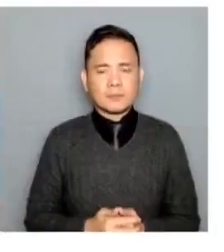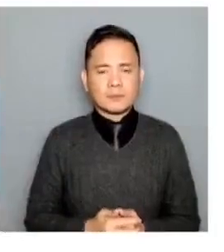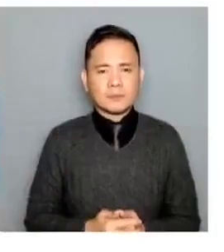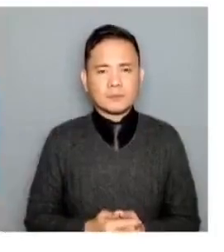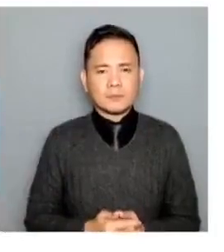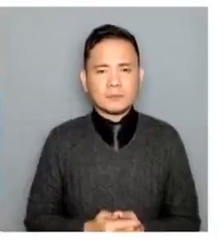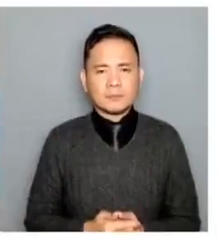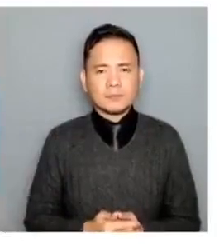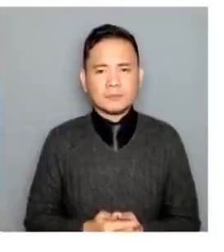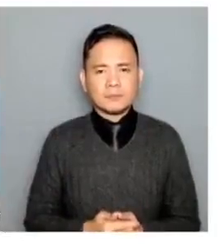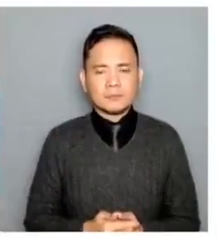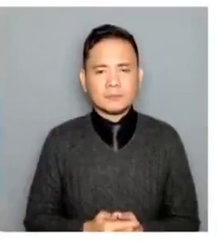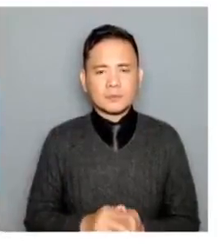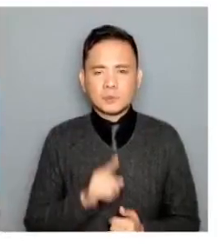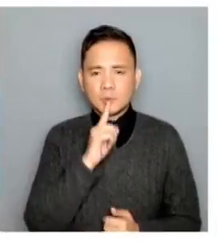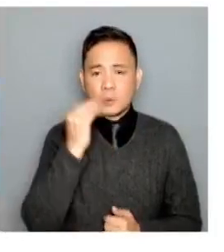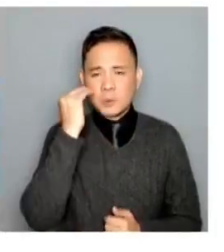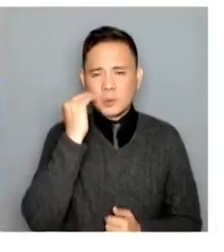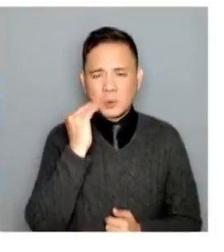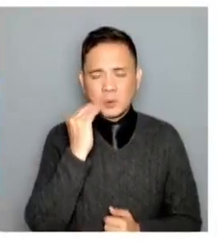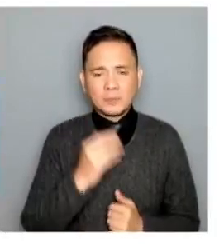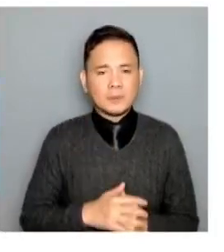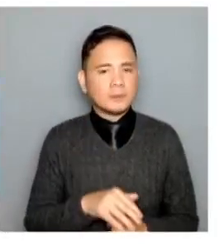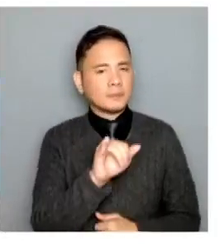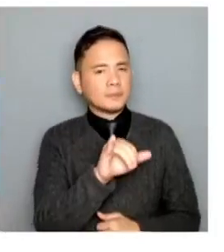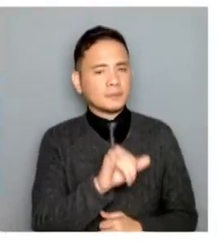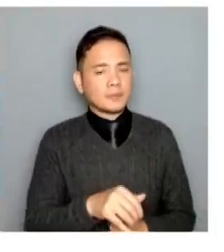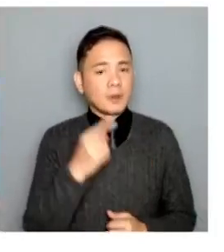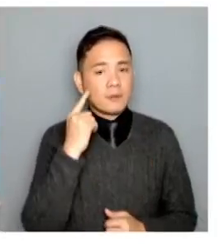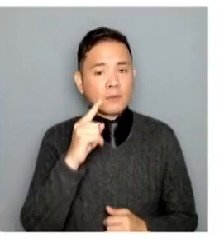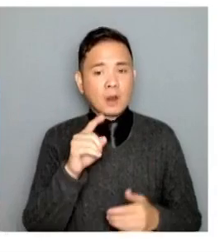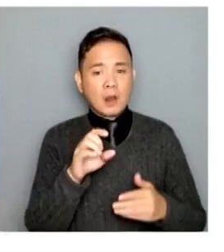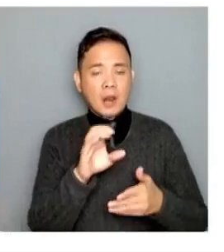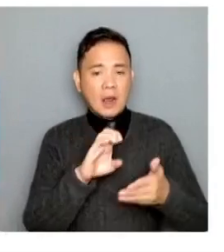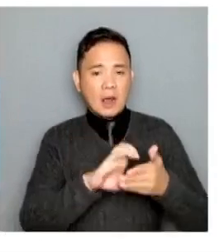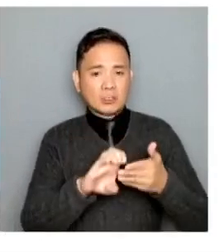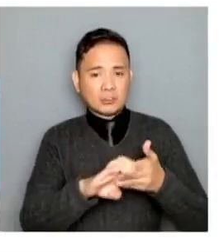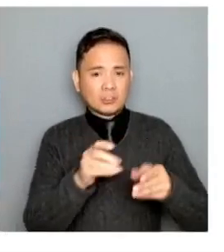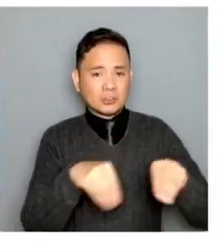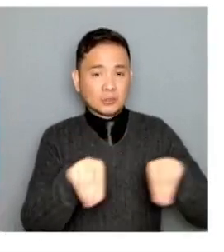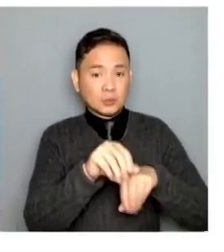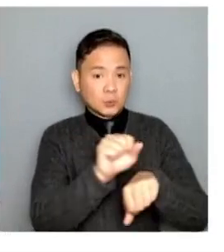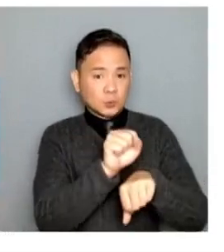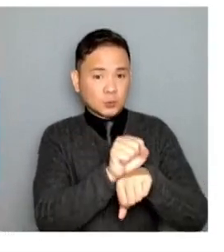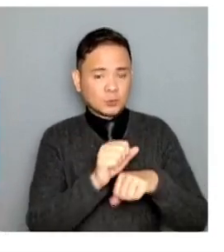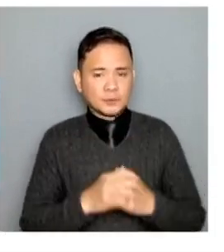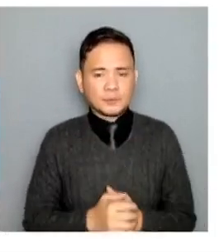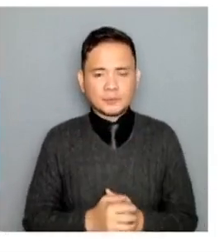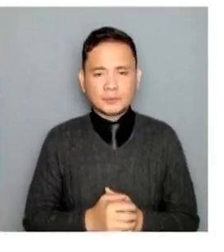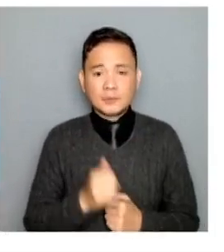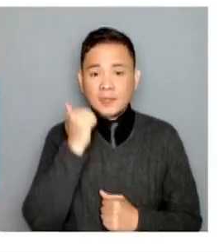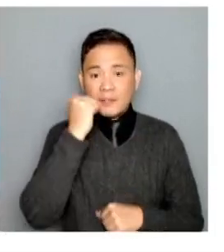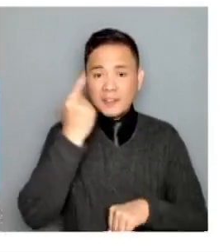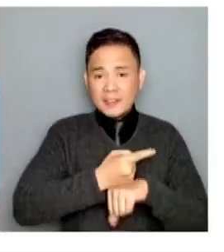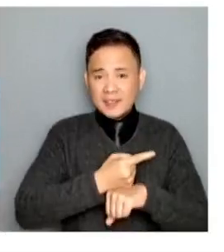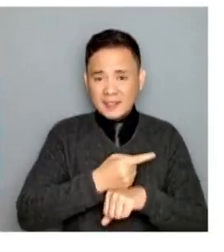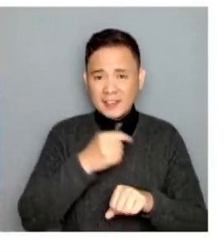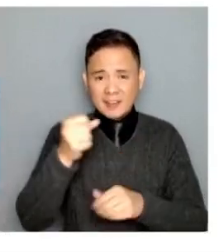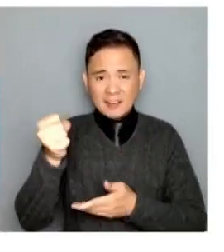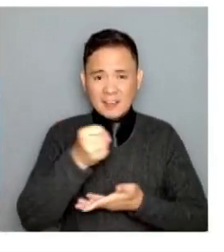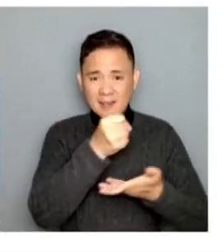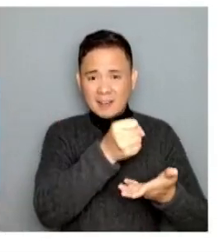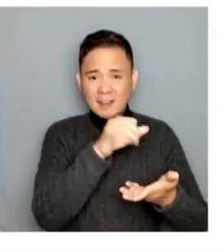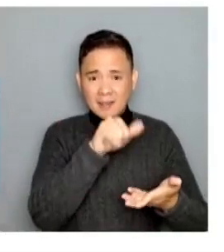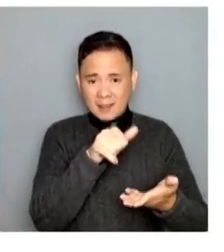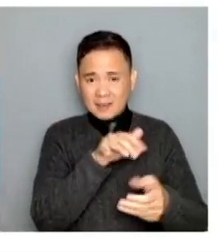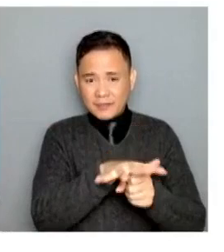Mm-mm. Balik tayo dun sa cash for work, no, Mayor? Yung mga binibigay, yes, po sila sa kanila ng araw-araw, sapat na ho ba yung